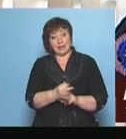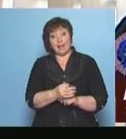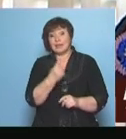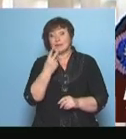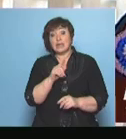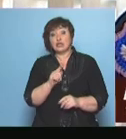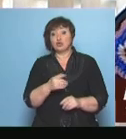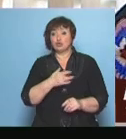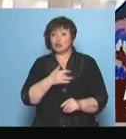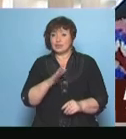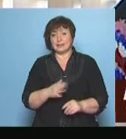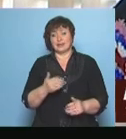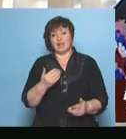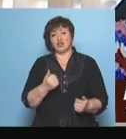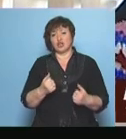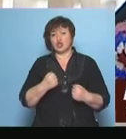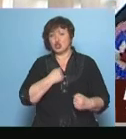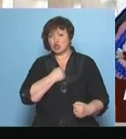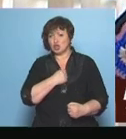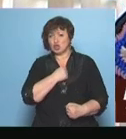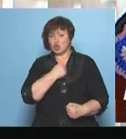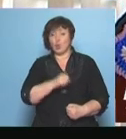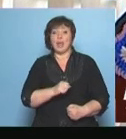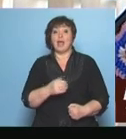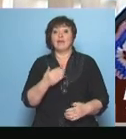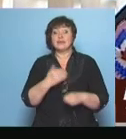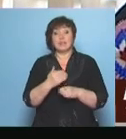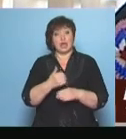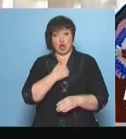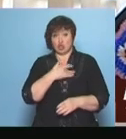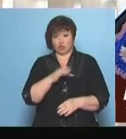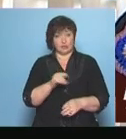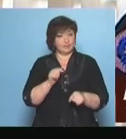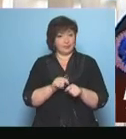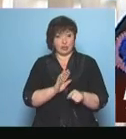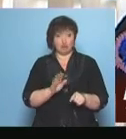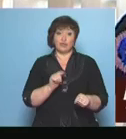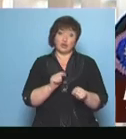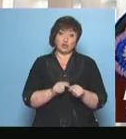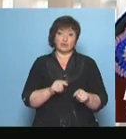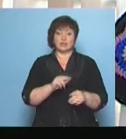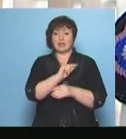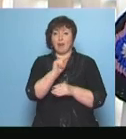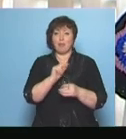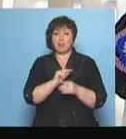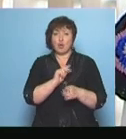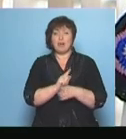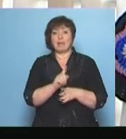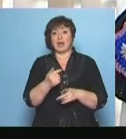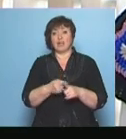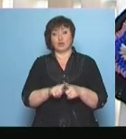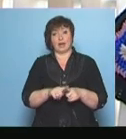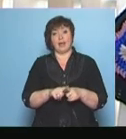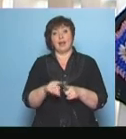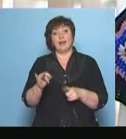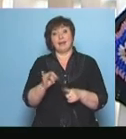Макдонаха очень жесткие, даже жестокие, в спектакле этой жестокости не чувствуется. Но чувствуются все те проблемы, которые волновали Макдонаха.